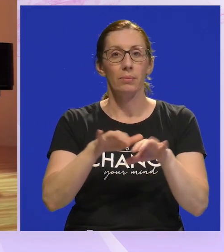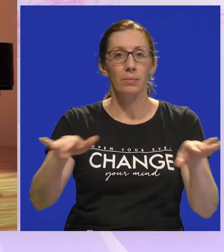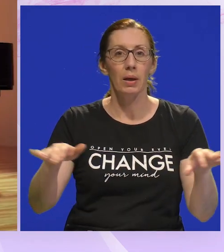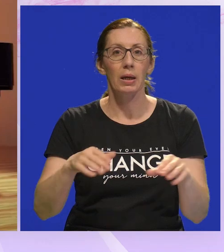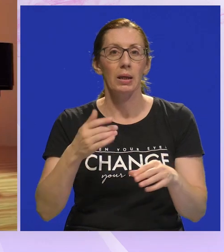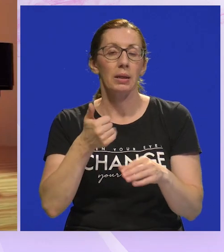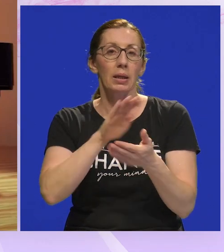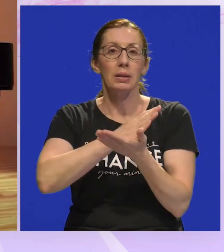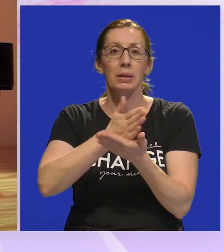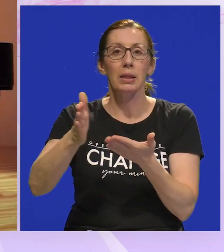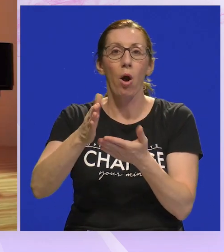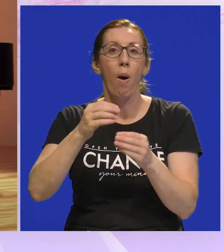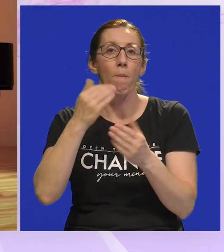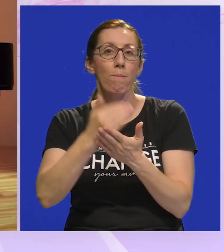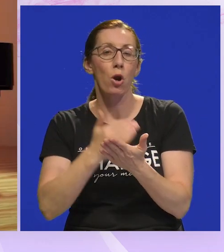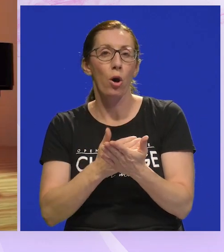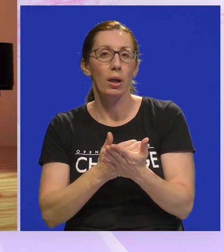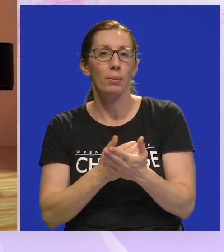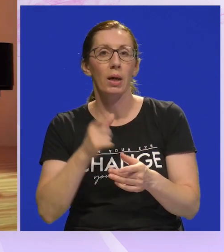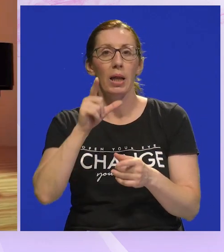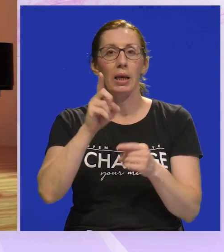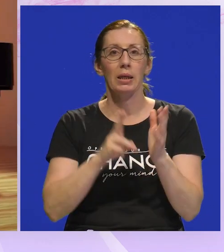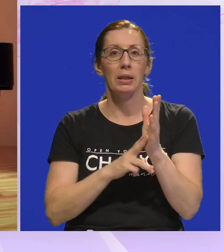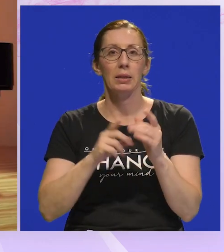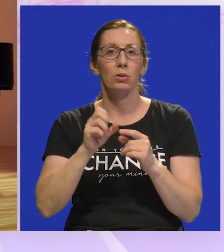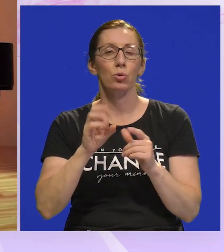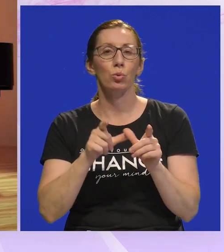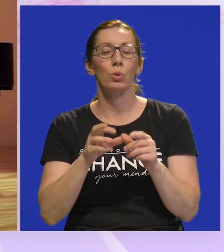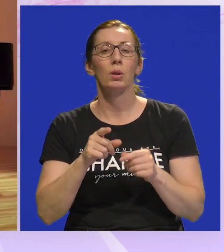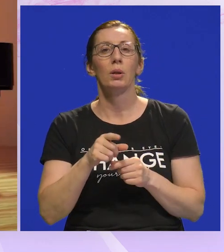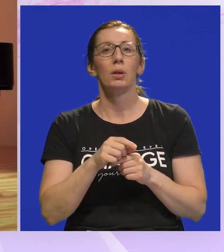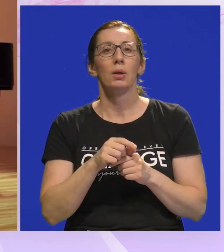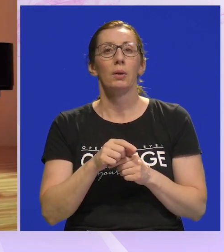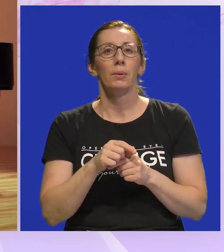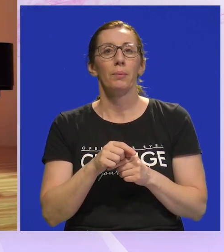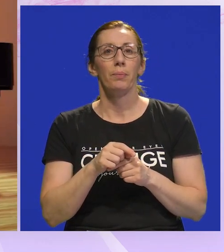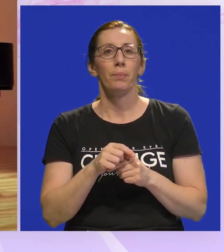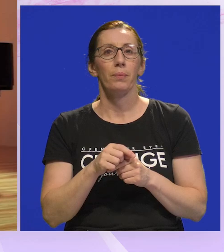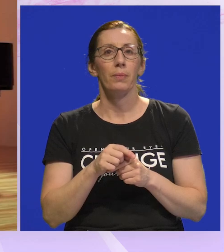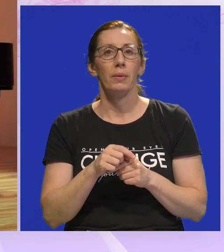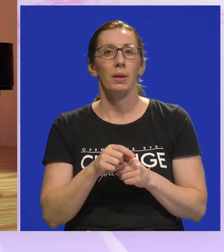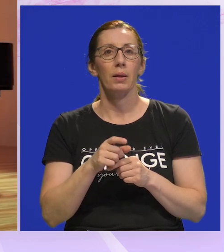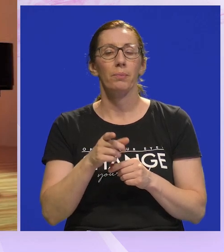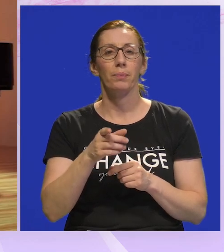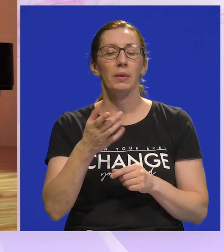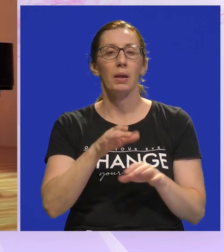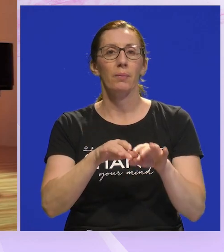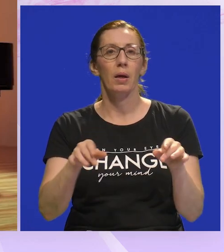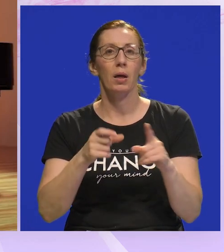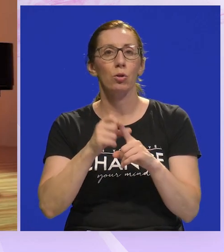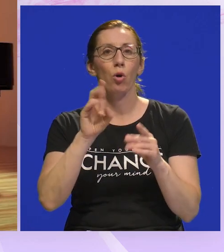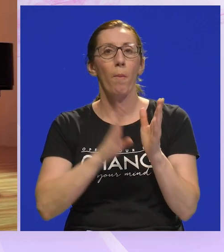sat izvesti dio programa koji će predstaviti u Licu, a to će biti